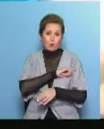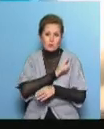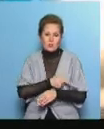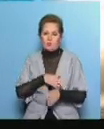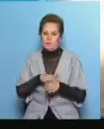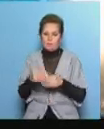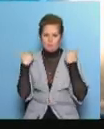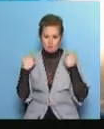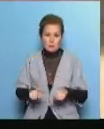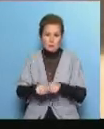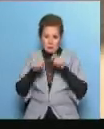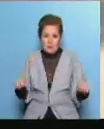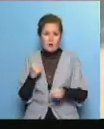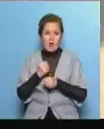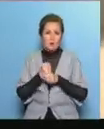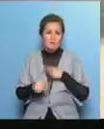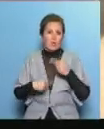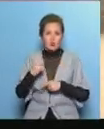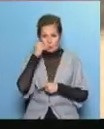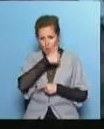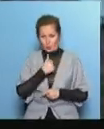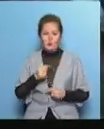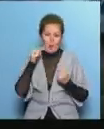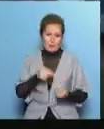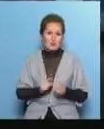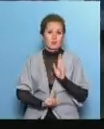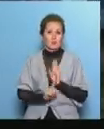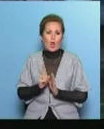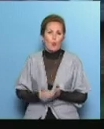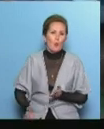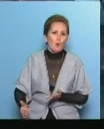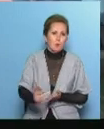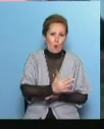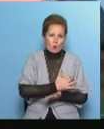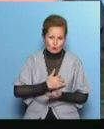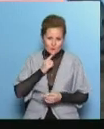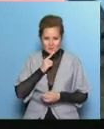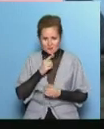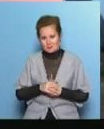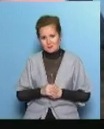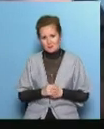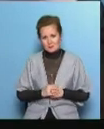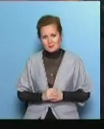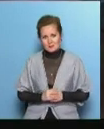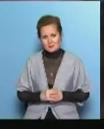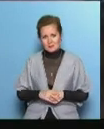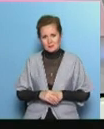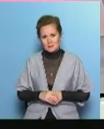центр заработает в следующем году, как раз к началу уборочной. Альбина Великжанина, Максим Кузнецов, телеканал «Моя